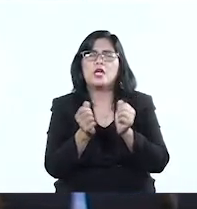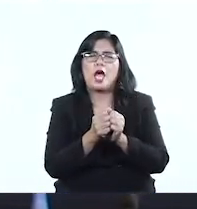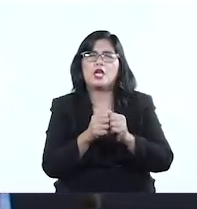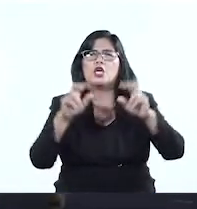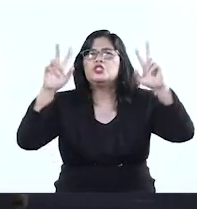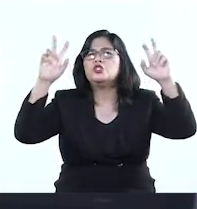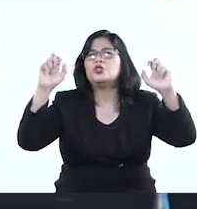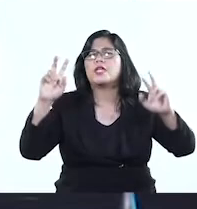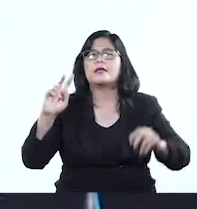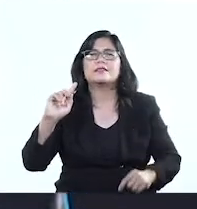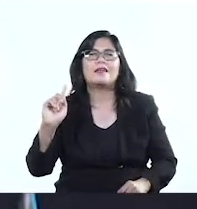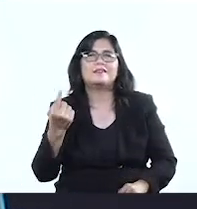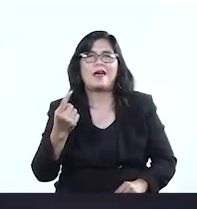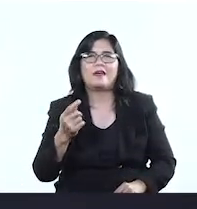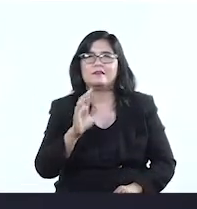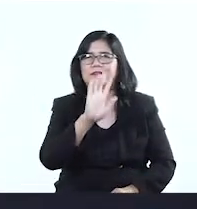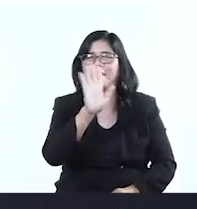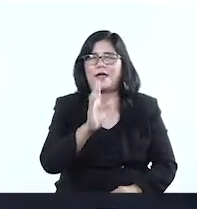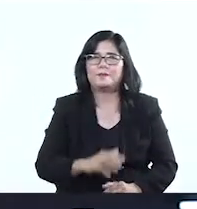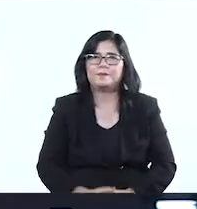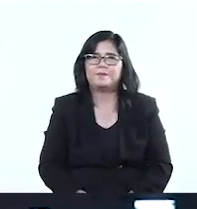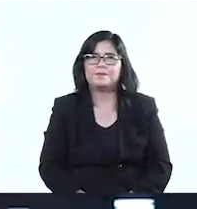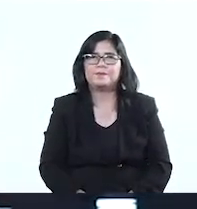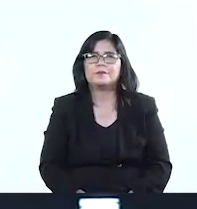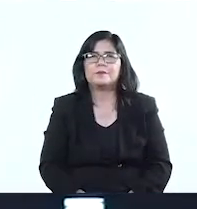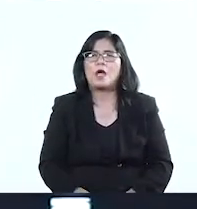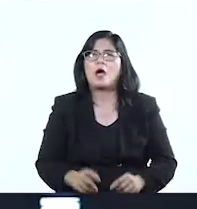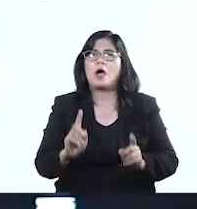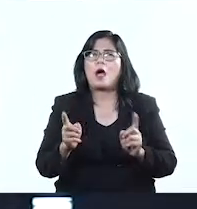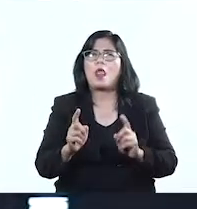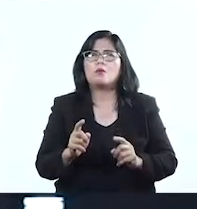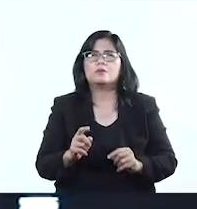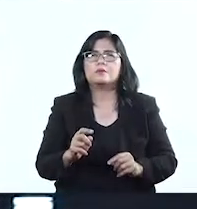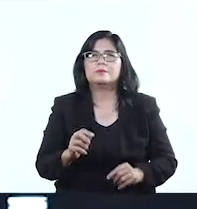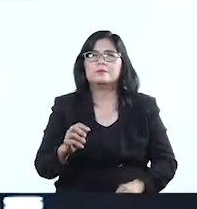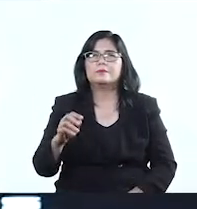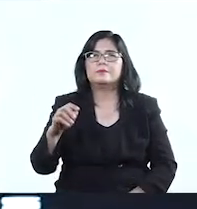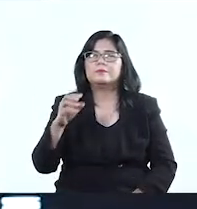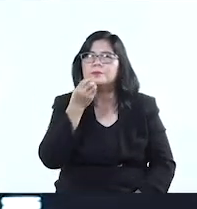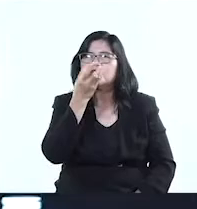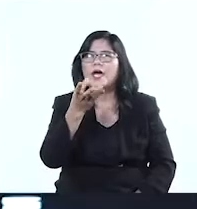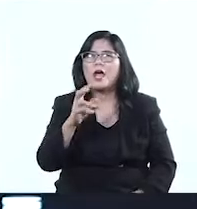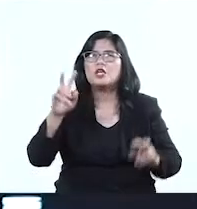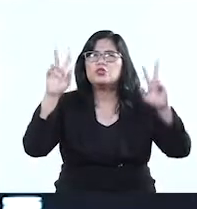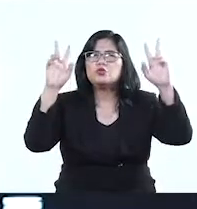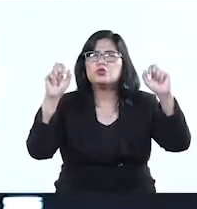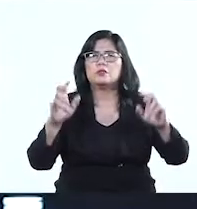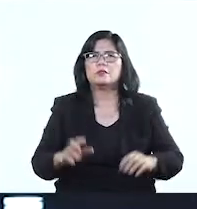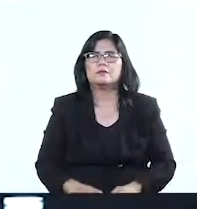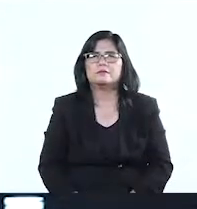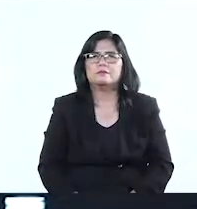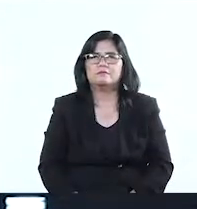judulnya Hahaha kalau bicara judul Hai hari-hari Negeri terus